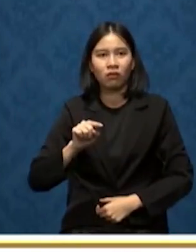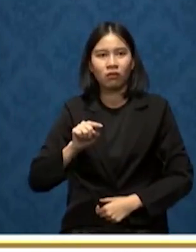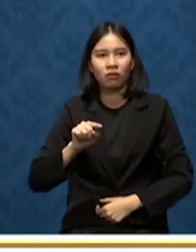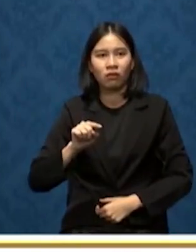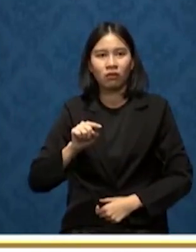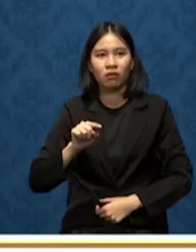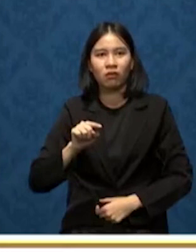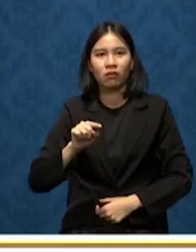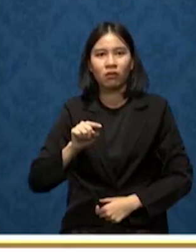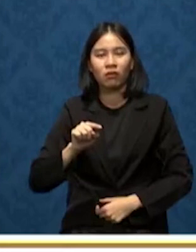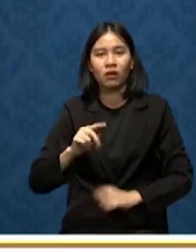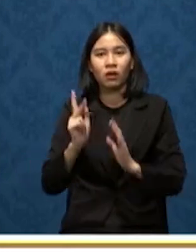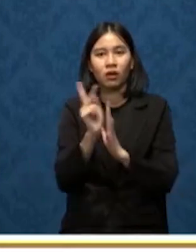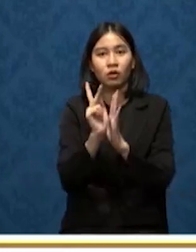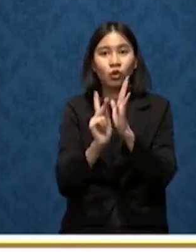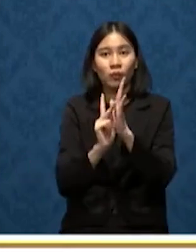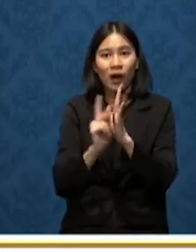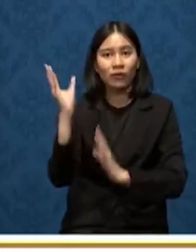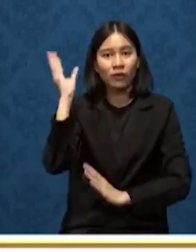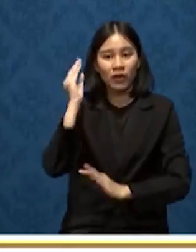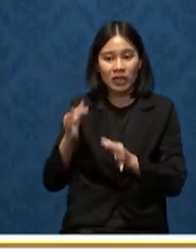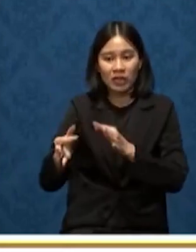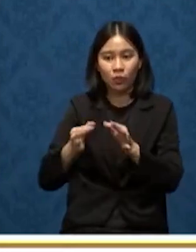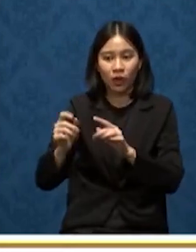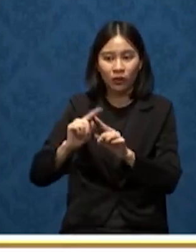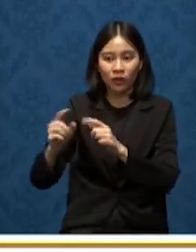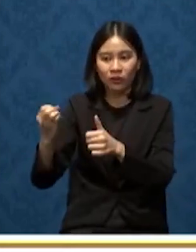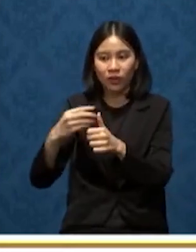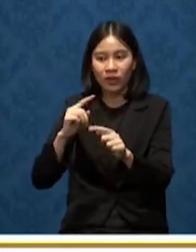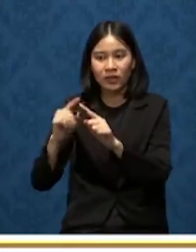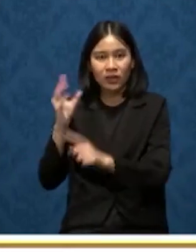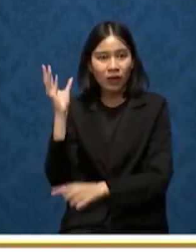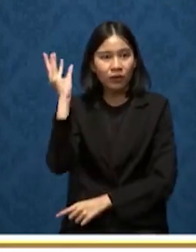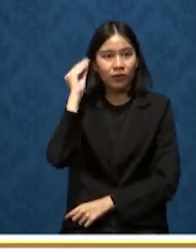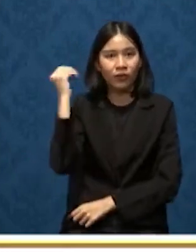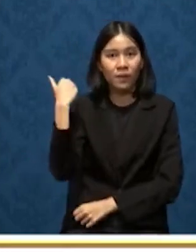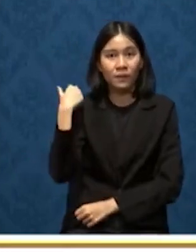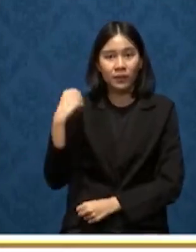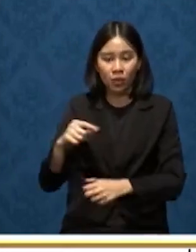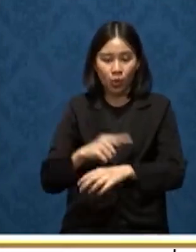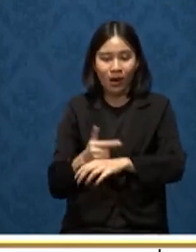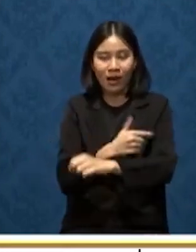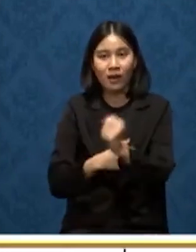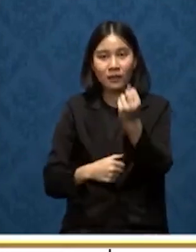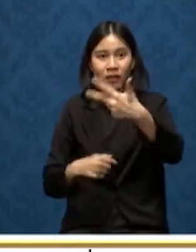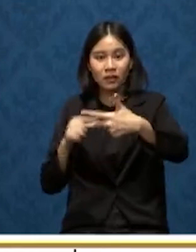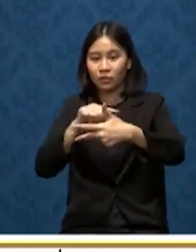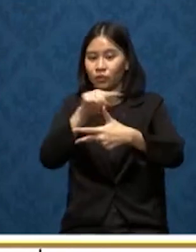บกิธีกาจะทมีการรัฟังคคเห็ผ่ระบบษาอนุษิเศษสามช่งนะครับ